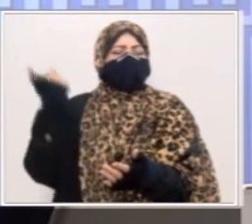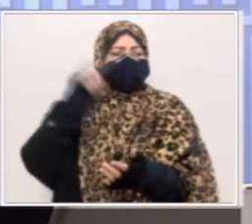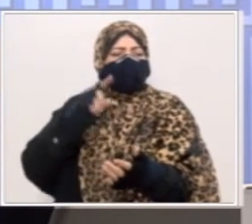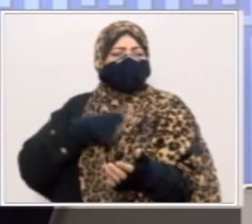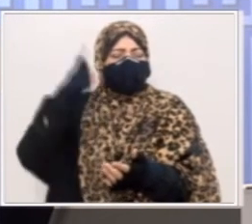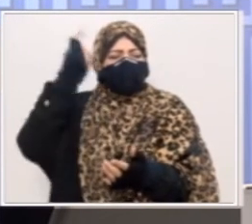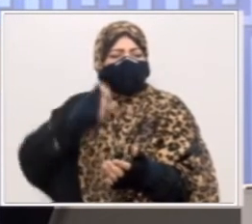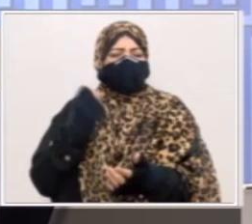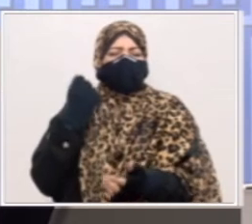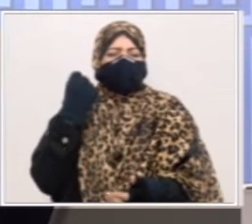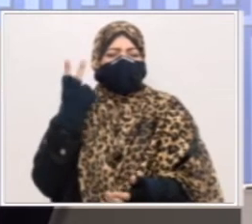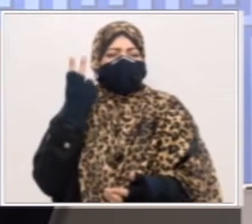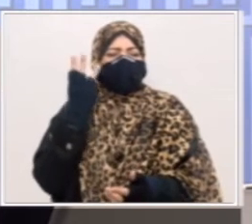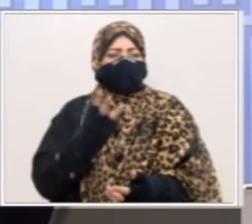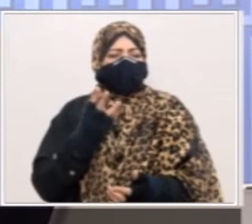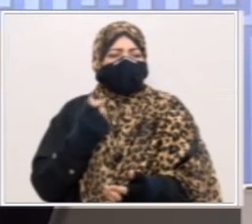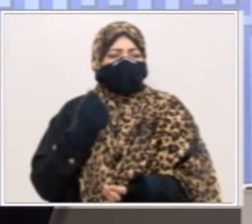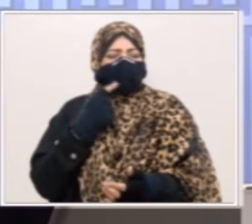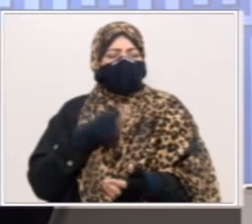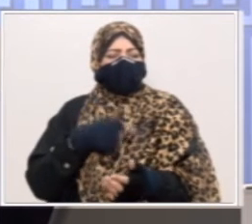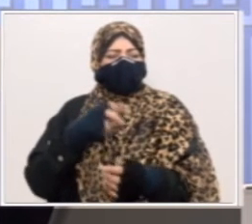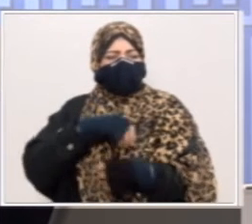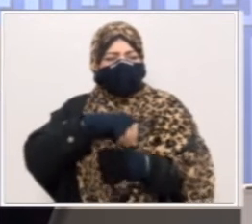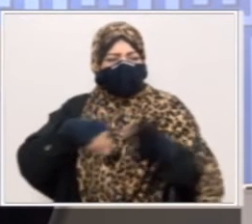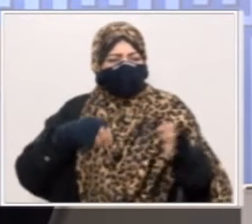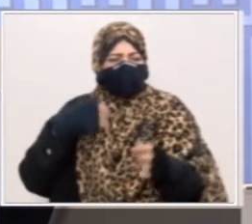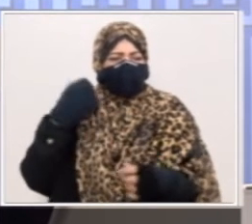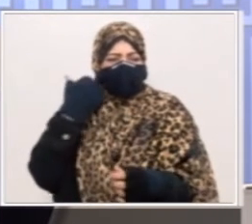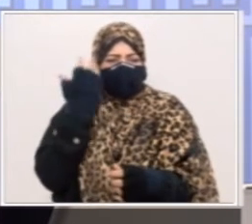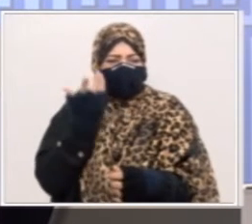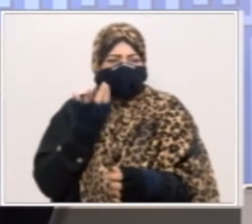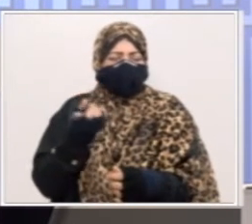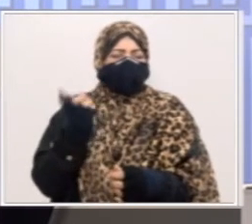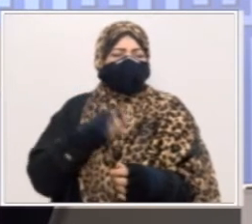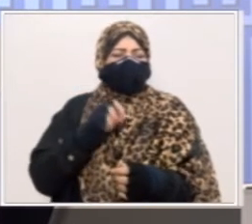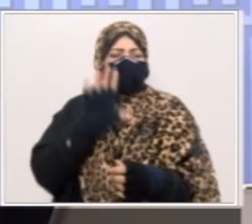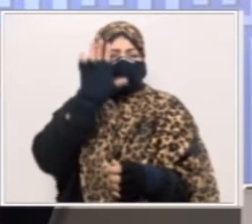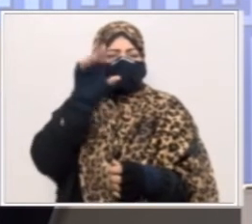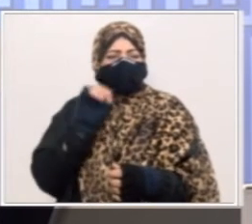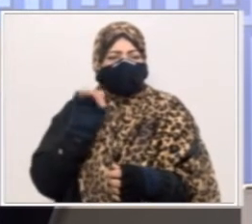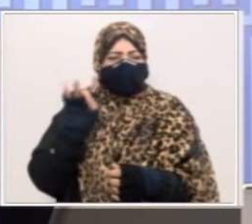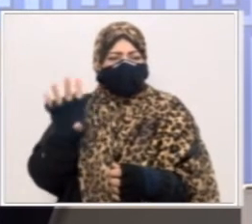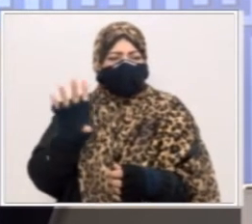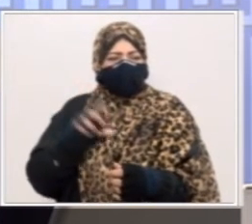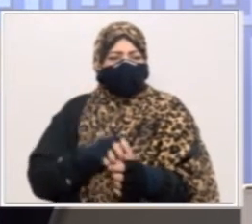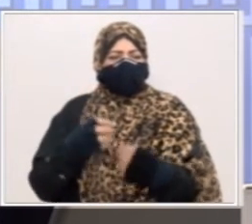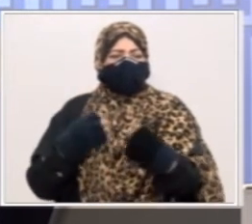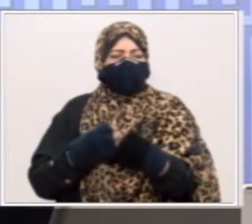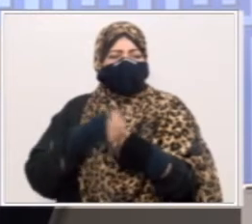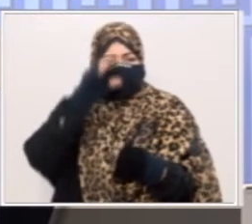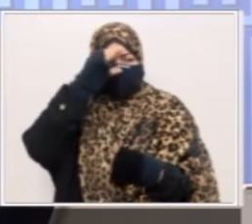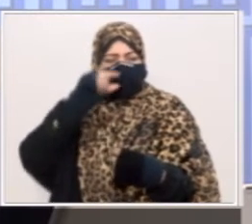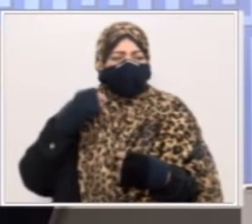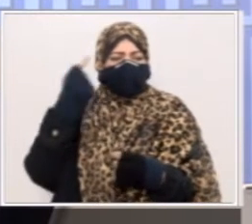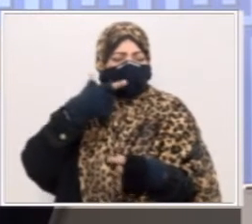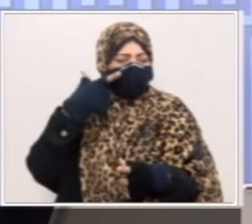الزاني، والمفارق لدينه، التارك للجماعة، وقاتل النفس. فهؤلاء الذين نص